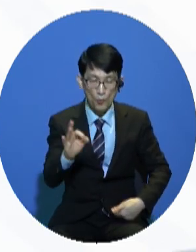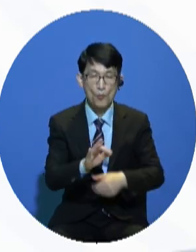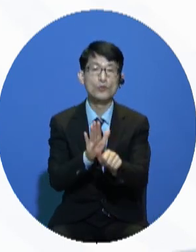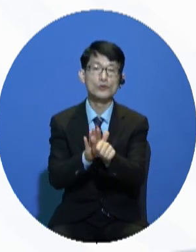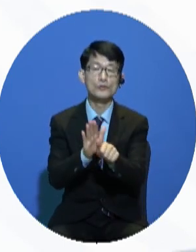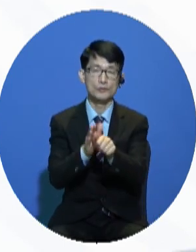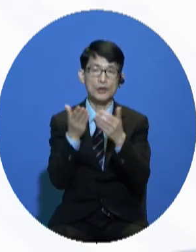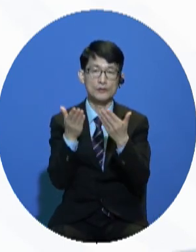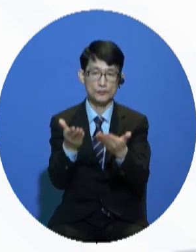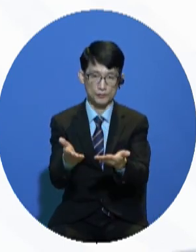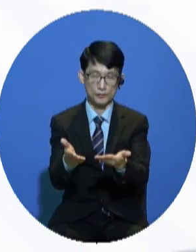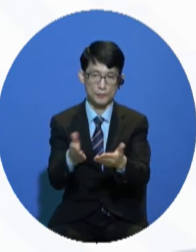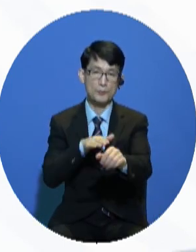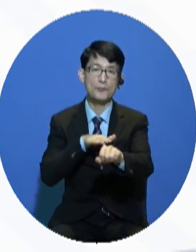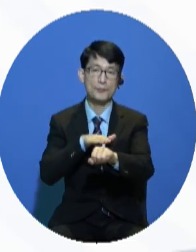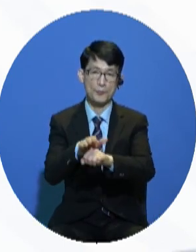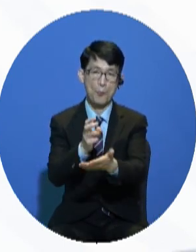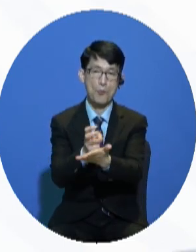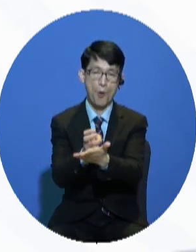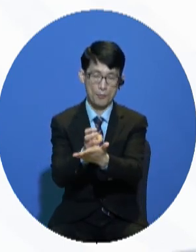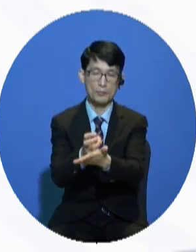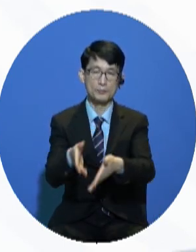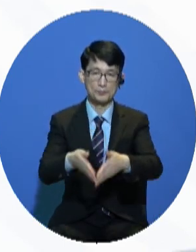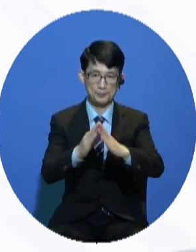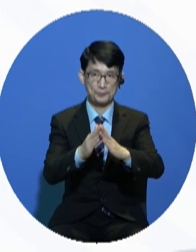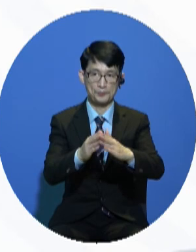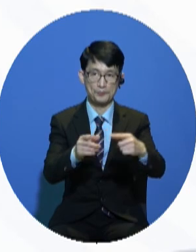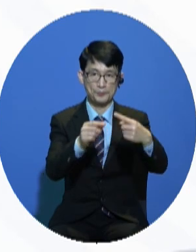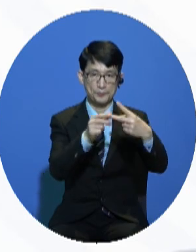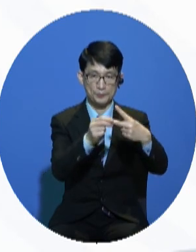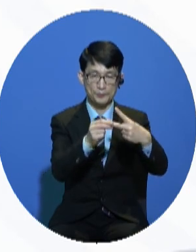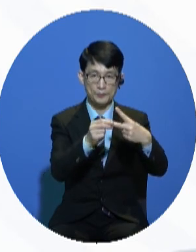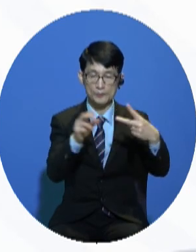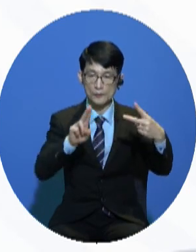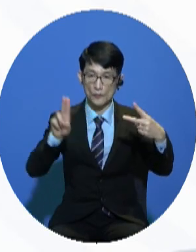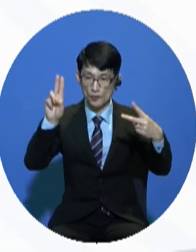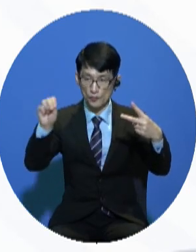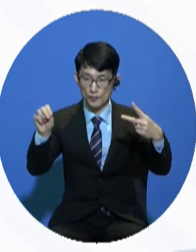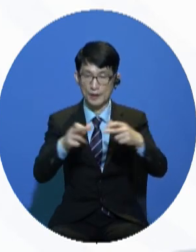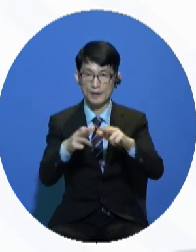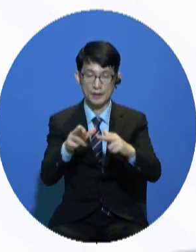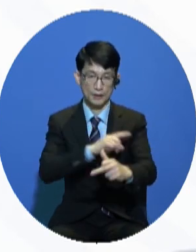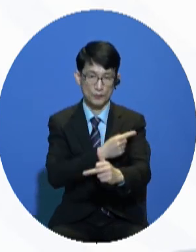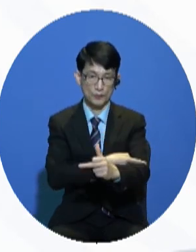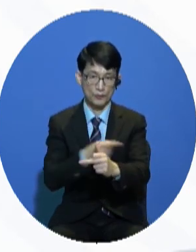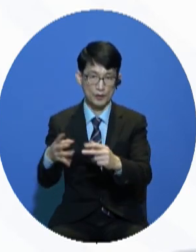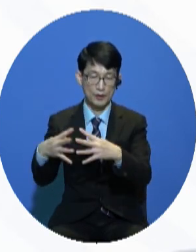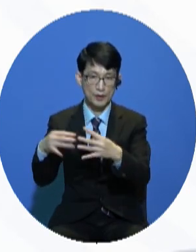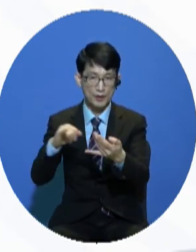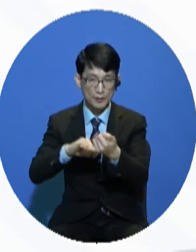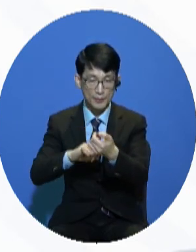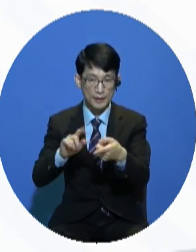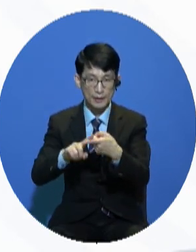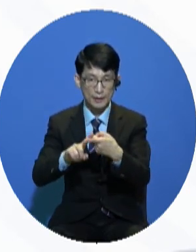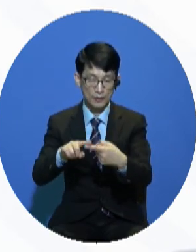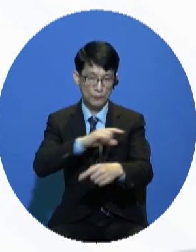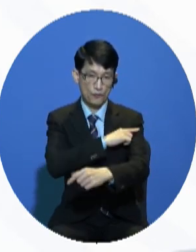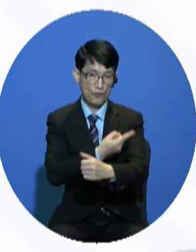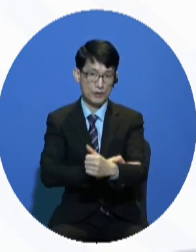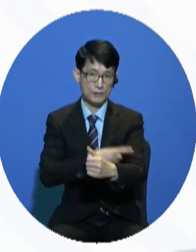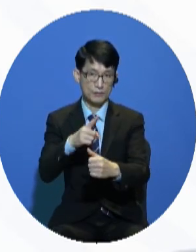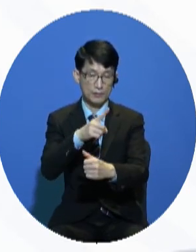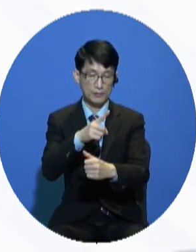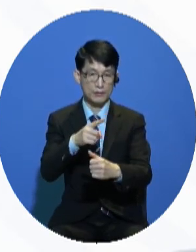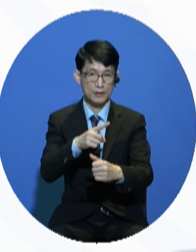지원 절차를 만드는 체계를 도입하자라는 제안이 하나 있고요. 그리고 유엔 장애인 권리 협약에서 의거하고 있는 이런 다양한 권리들을